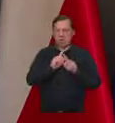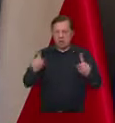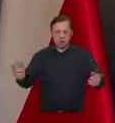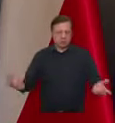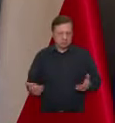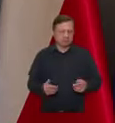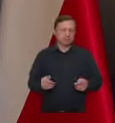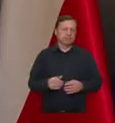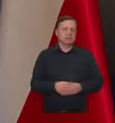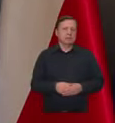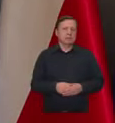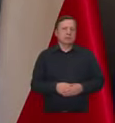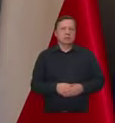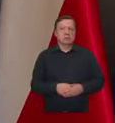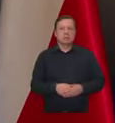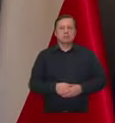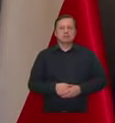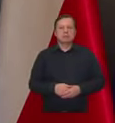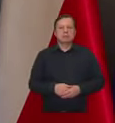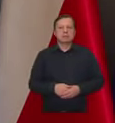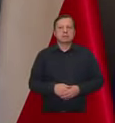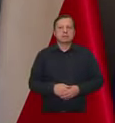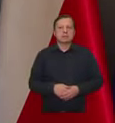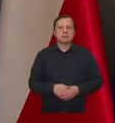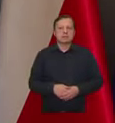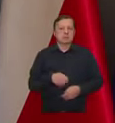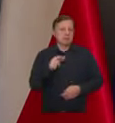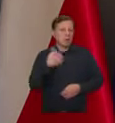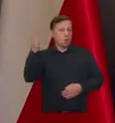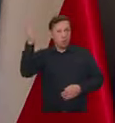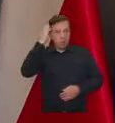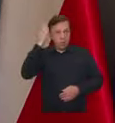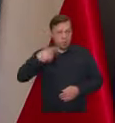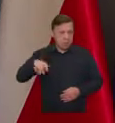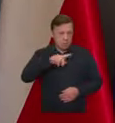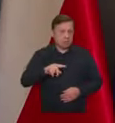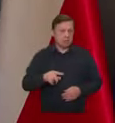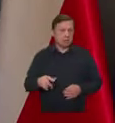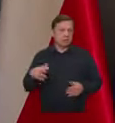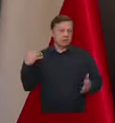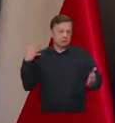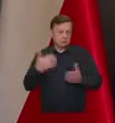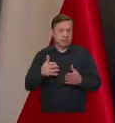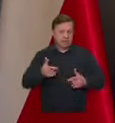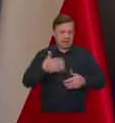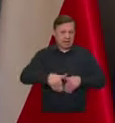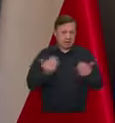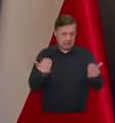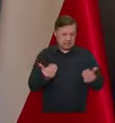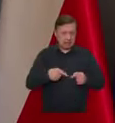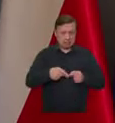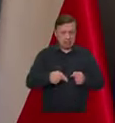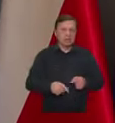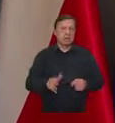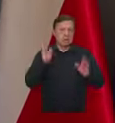jeżeli będzie taka potrzeba, wystawiać im oceny. Te umiejętności, które zdobyli w ostatnich kilku dniach, pozwolą